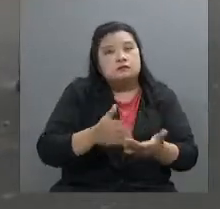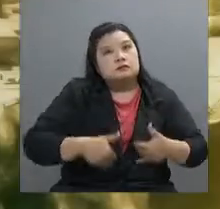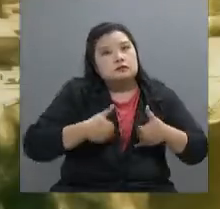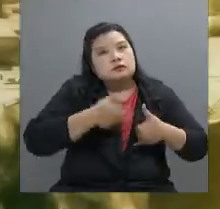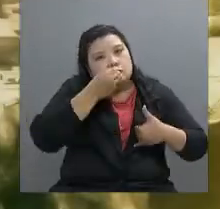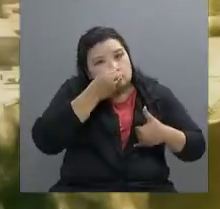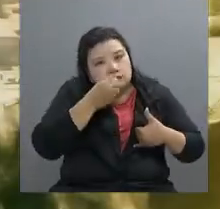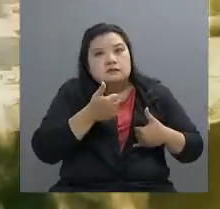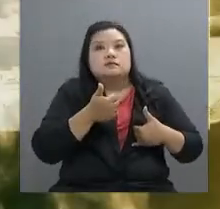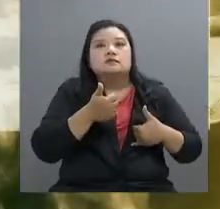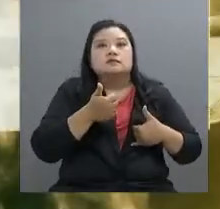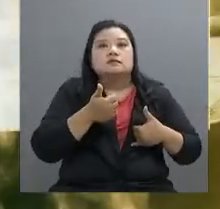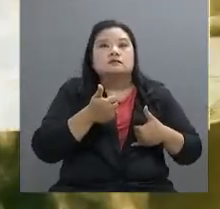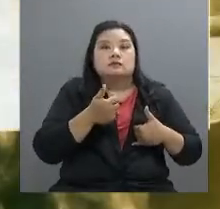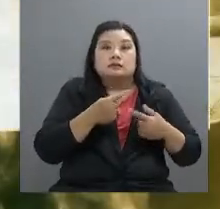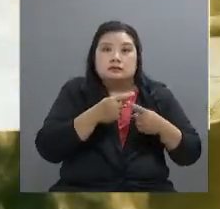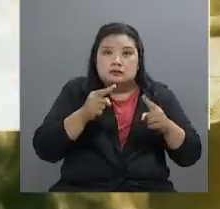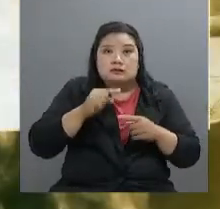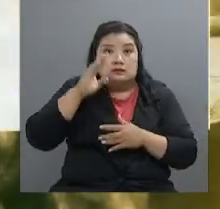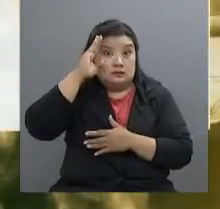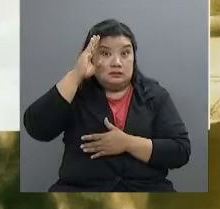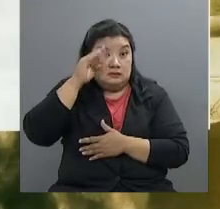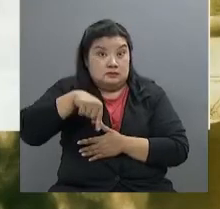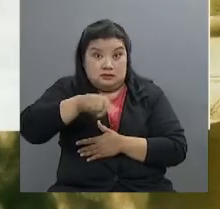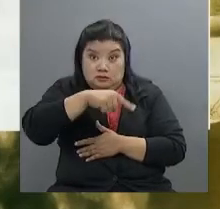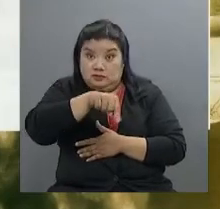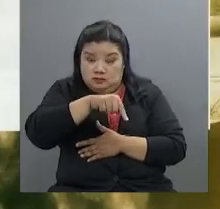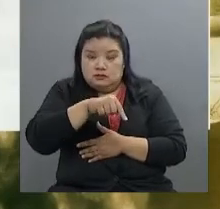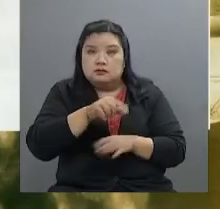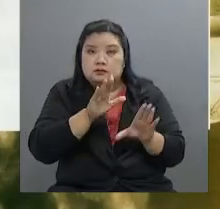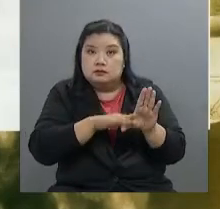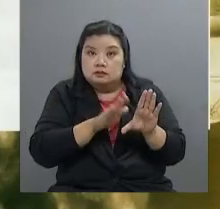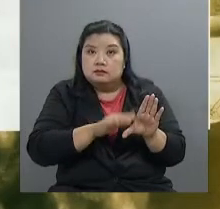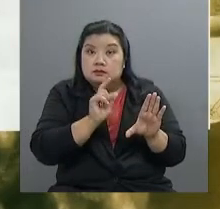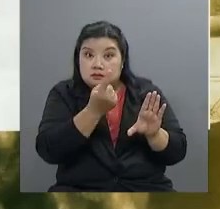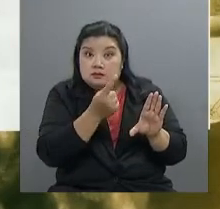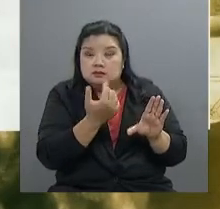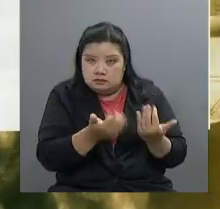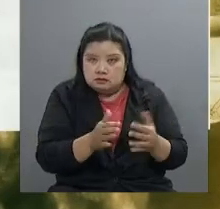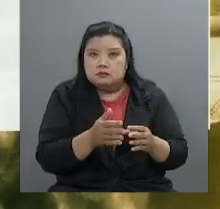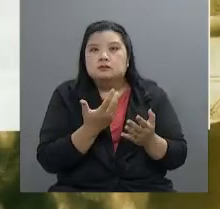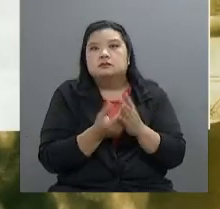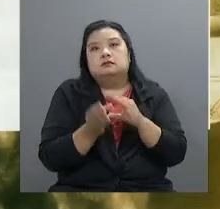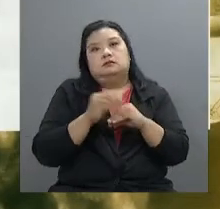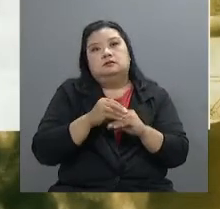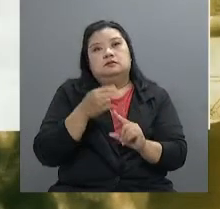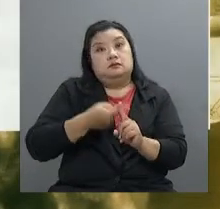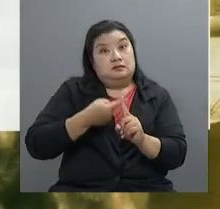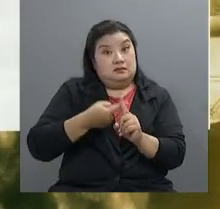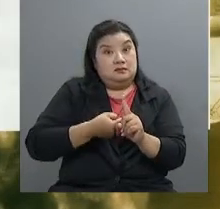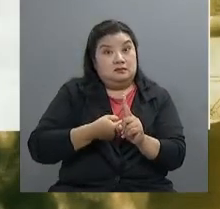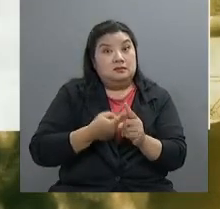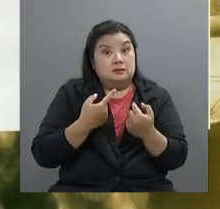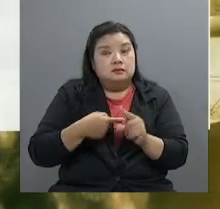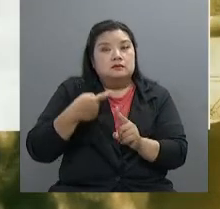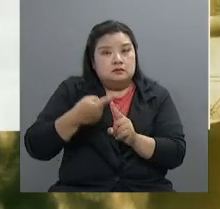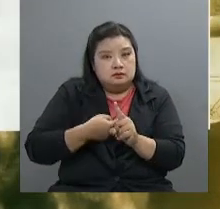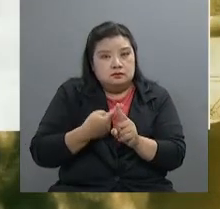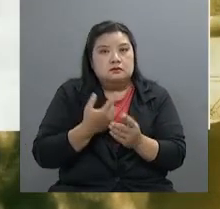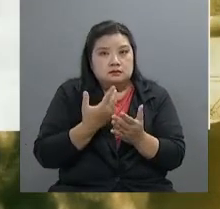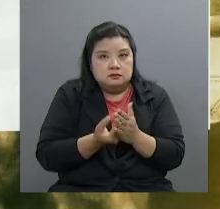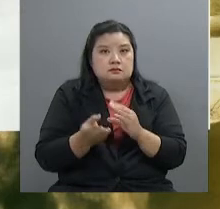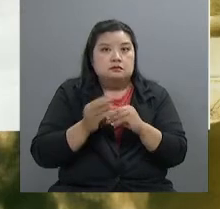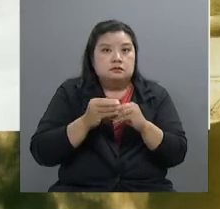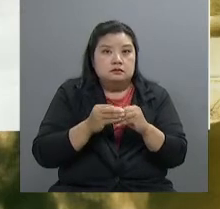ทหารใหม่ที่เข้าประจำการในกองทัพนะคะจะได้เงินเดือนเพิ่มขึ้นทุกปีแต่ละเดือนค่ะกองทัพจะหักเงินไว้